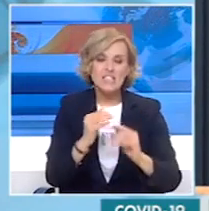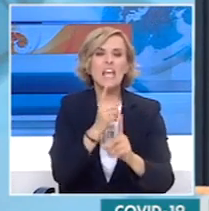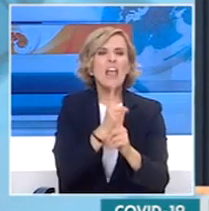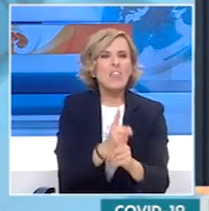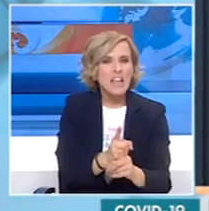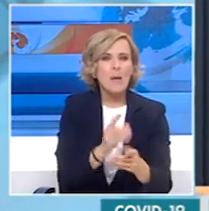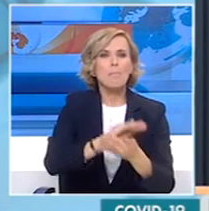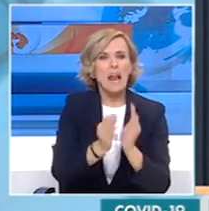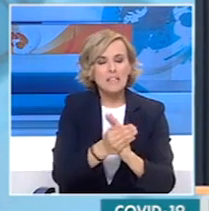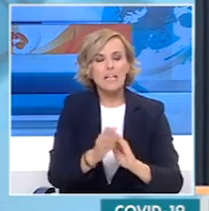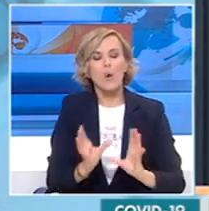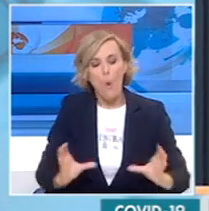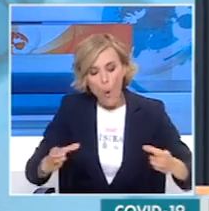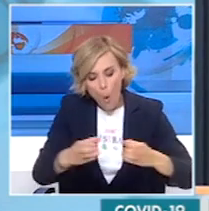ειδικευόμενο.